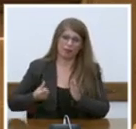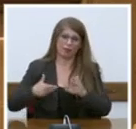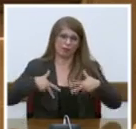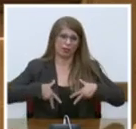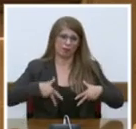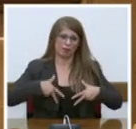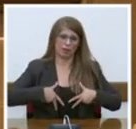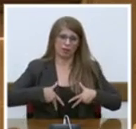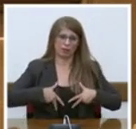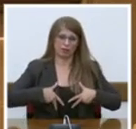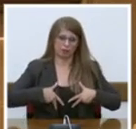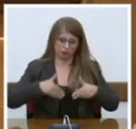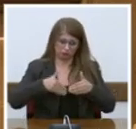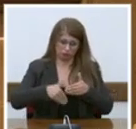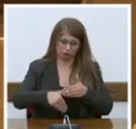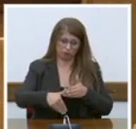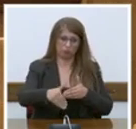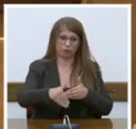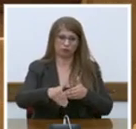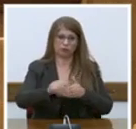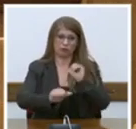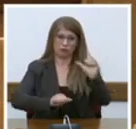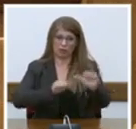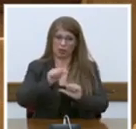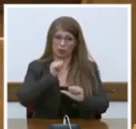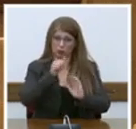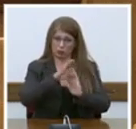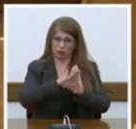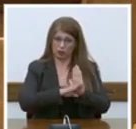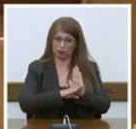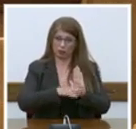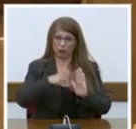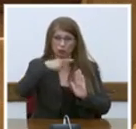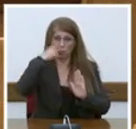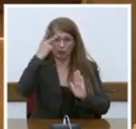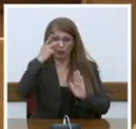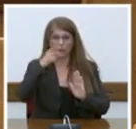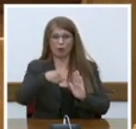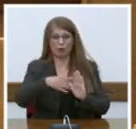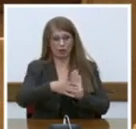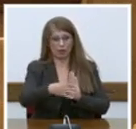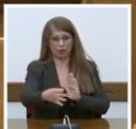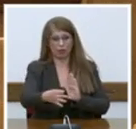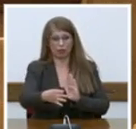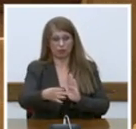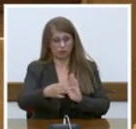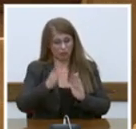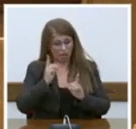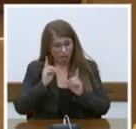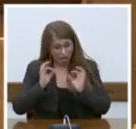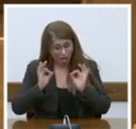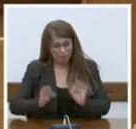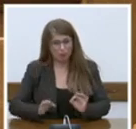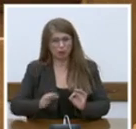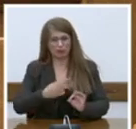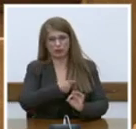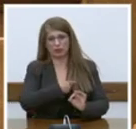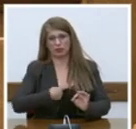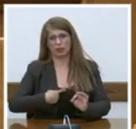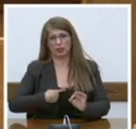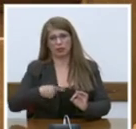την επικείμενη αναθεώρηση του συντάγματος το δικαίωμα να διορίζει εκείνη αποκλειστικώς την ηγεσία